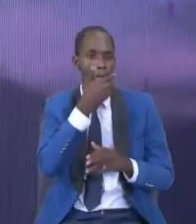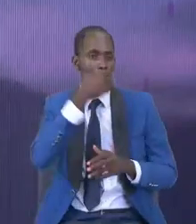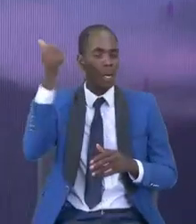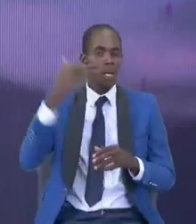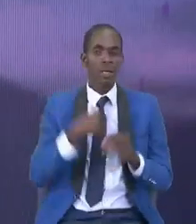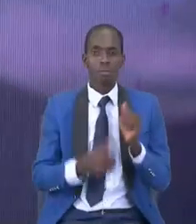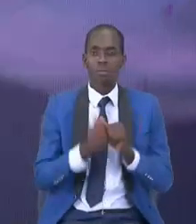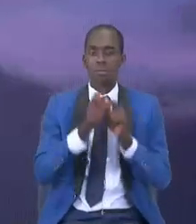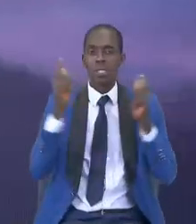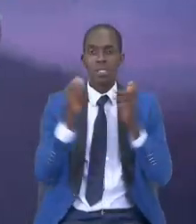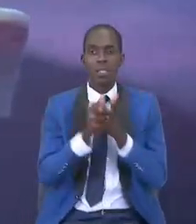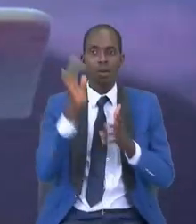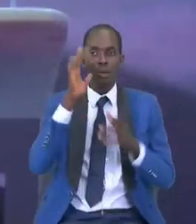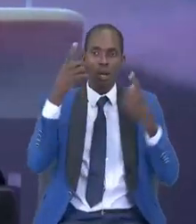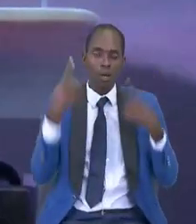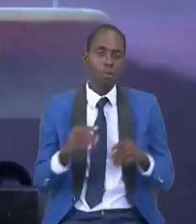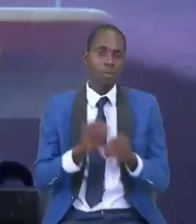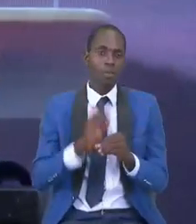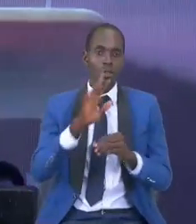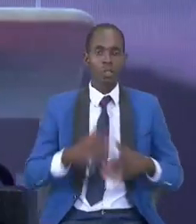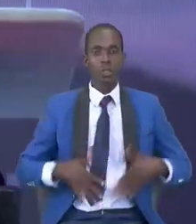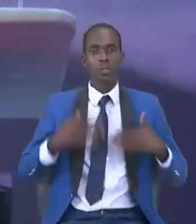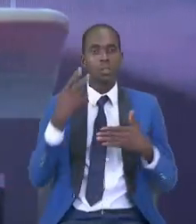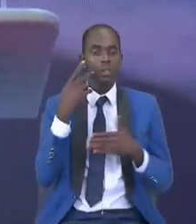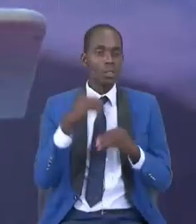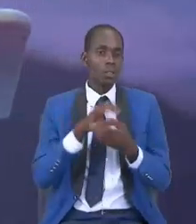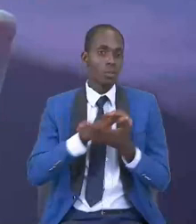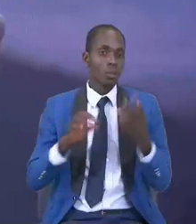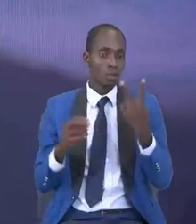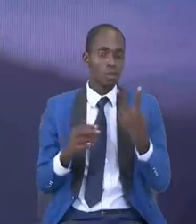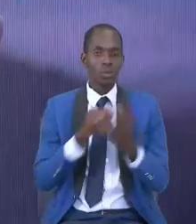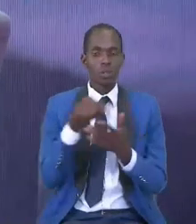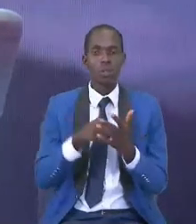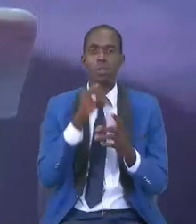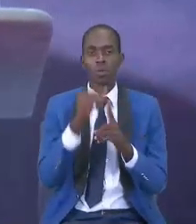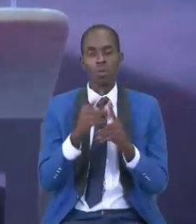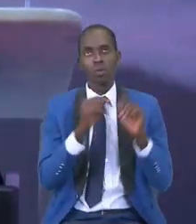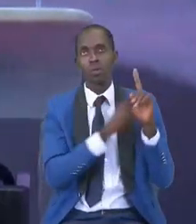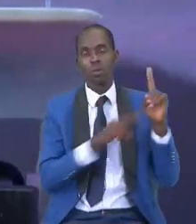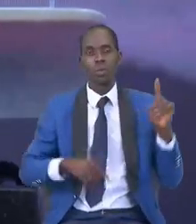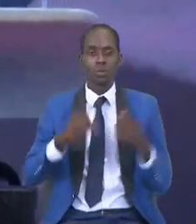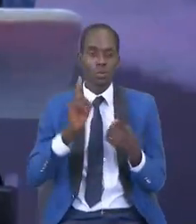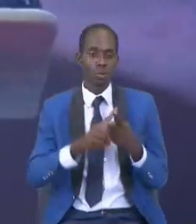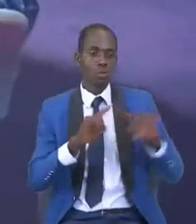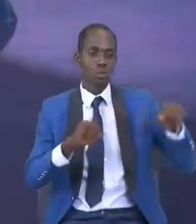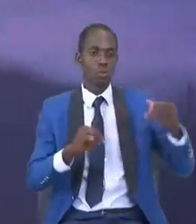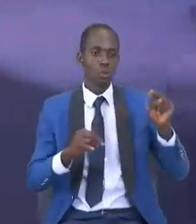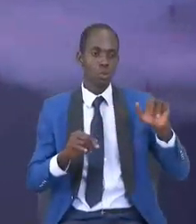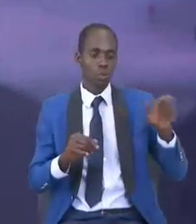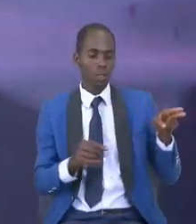meilleur, le plus grand qui puisse arriver dans ta vie. Verset 2. La parole de l'Éternel, lève-toi, va à